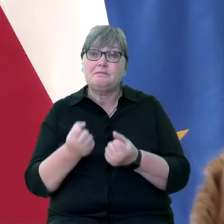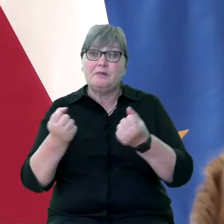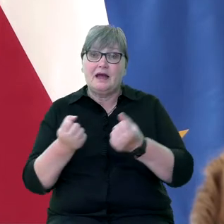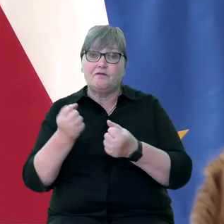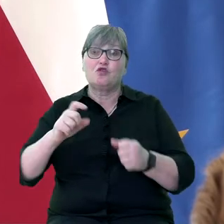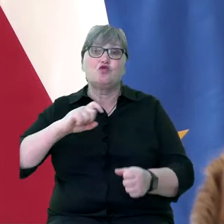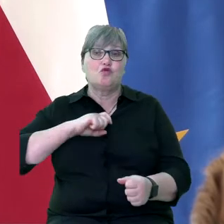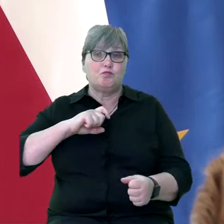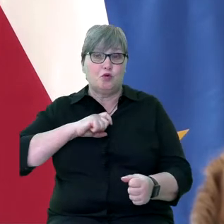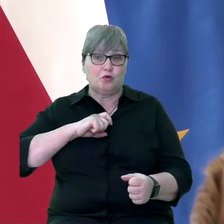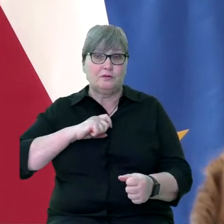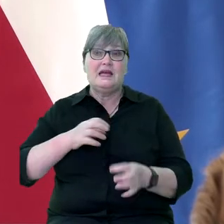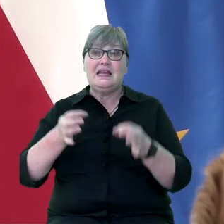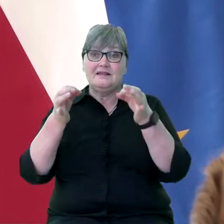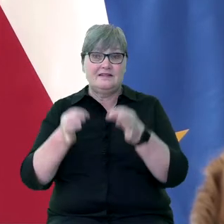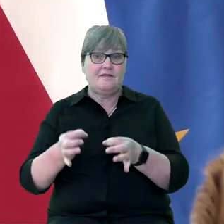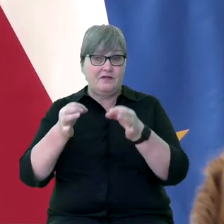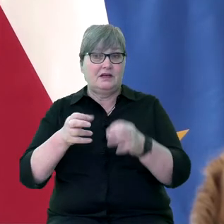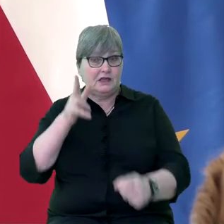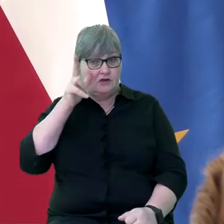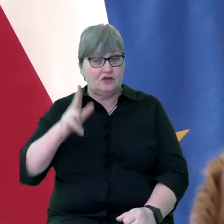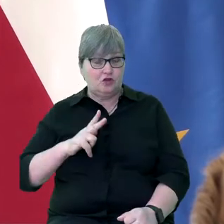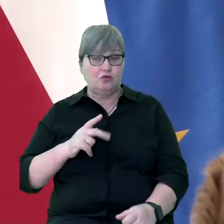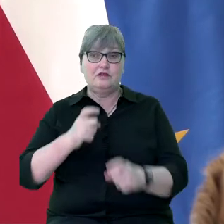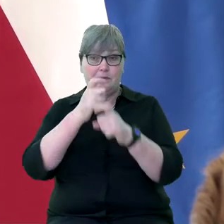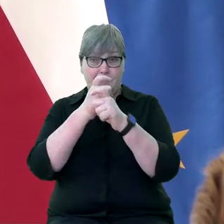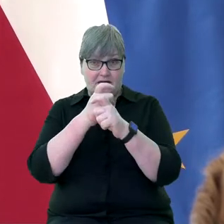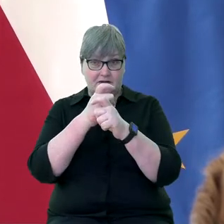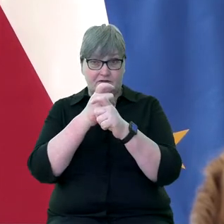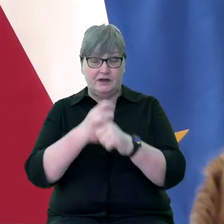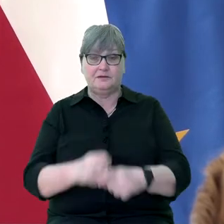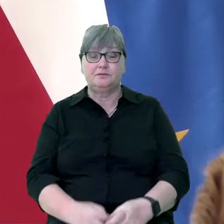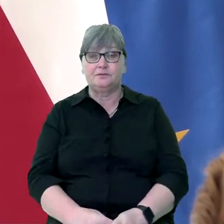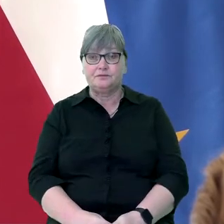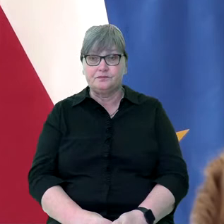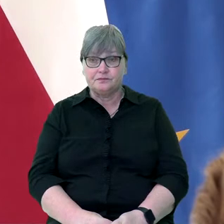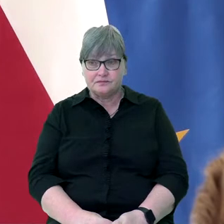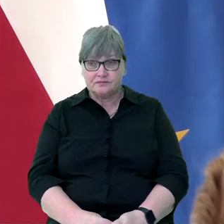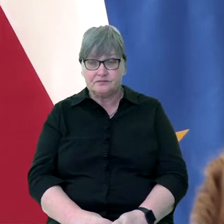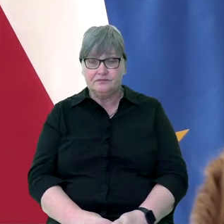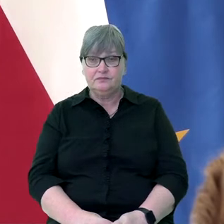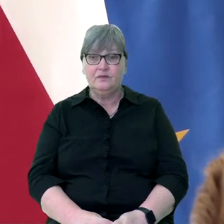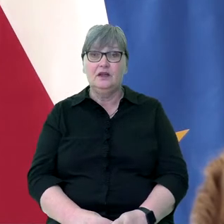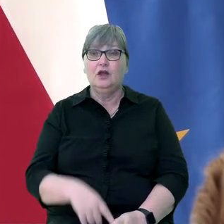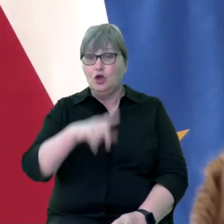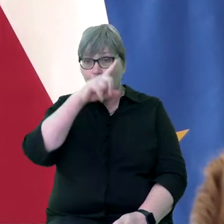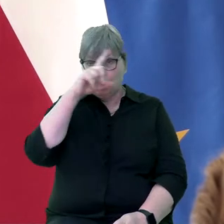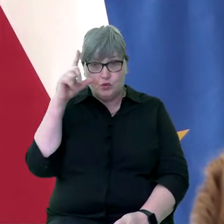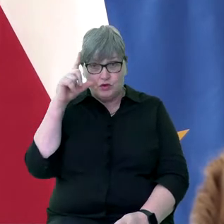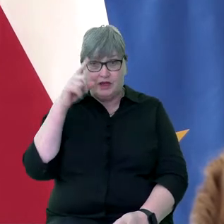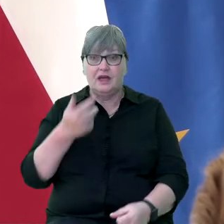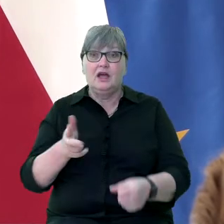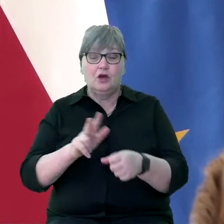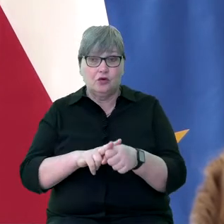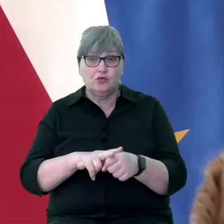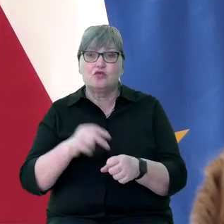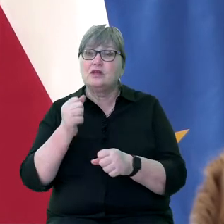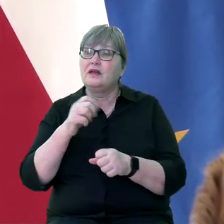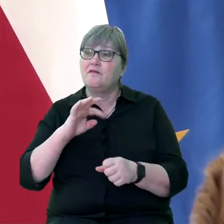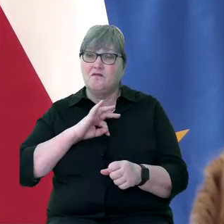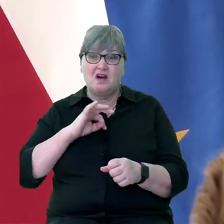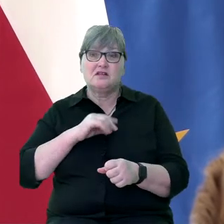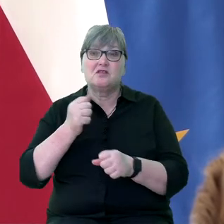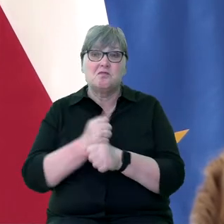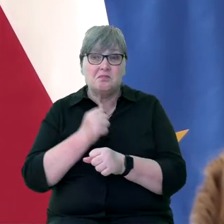państwa. Zapewnić ją mogły jedynie profesjonalne kadry urzędnicze. Ludzie, którzy swoją pracę w